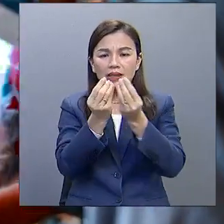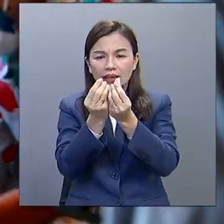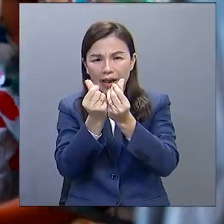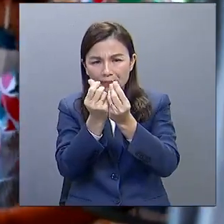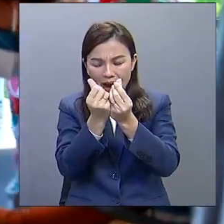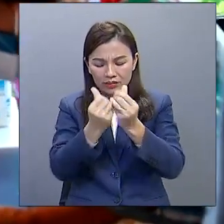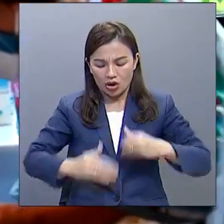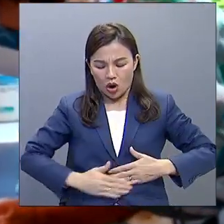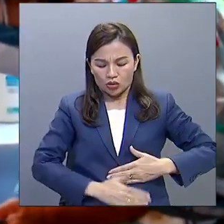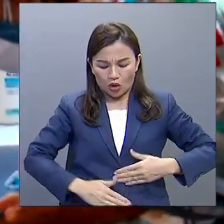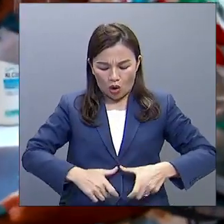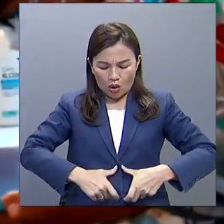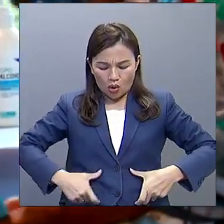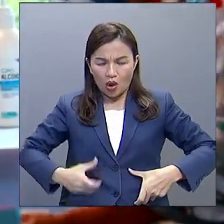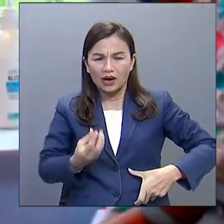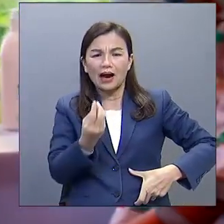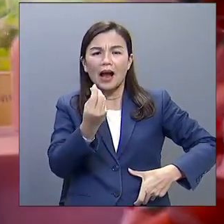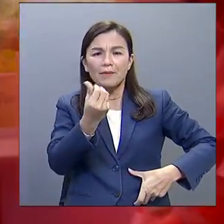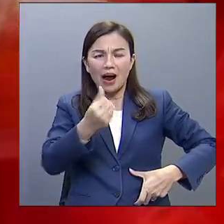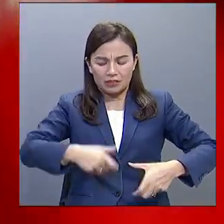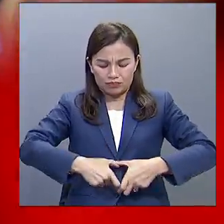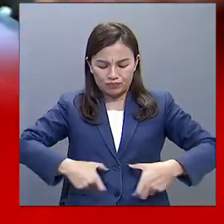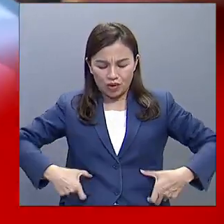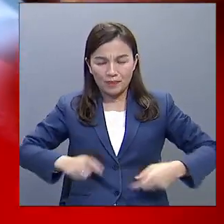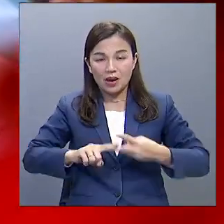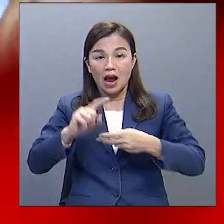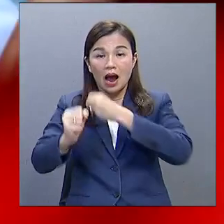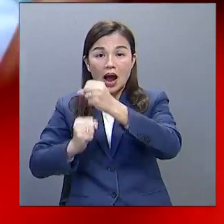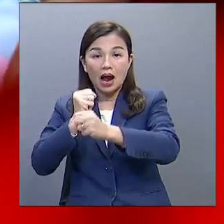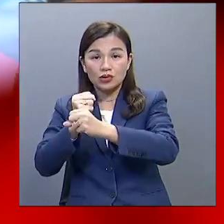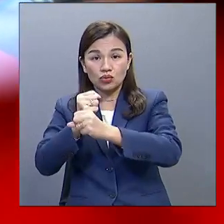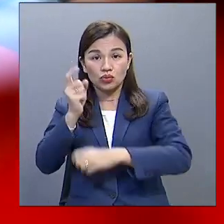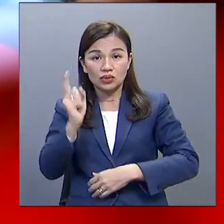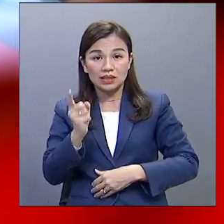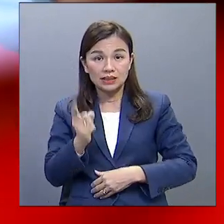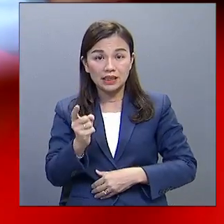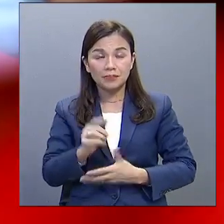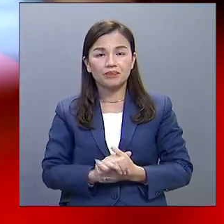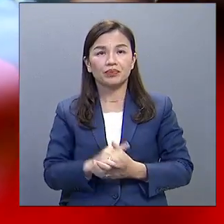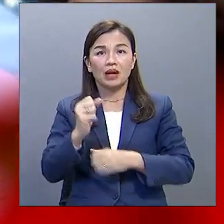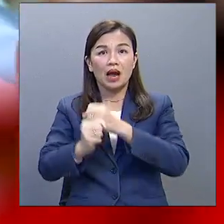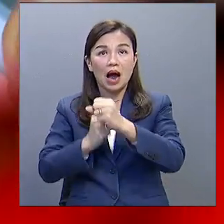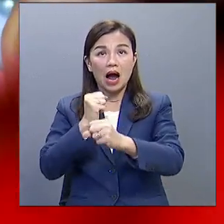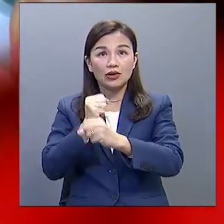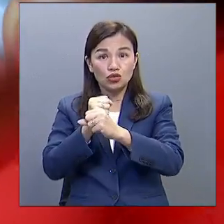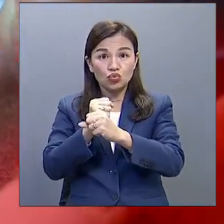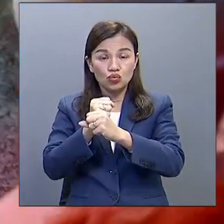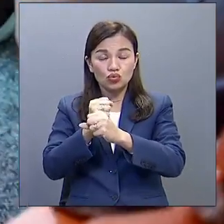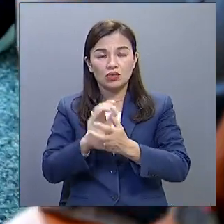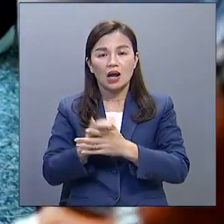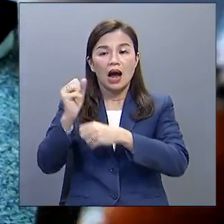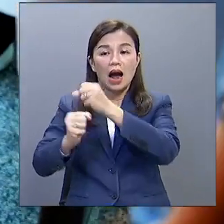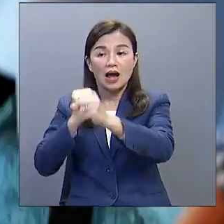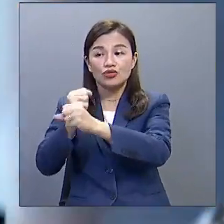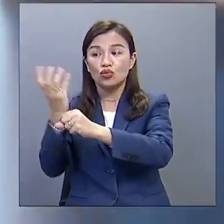ท้องนะคะแล้วก็ดูเรื่องอายุของเราด้วยว่าอายุของเราจริงๆอายุของเรามันอาจจะต่ำกว่าอายุจริงก็ได้ดูดัชนีมวลก